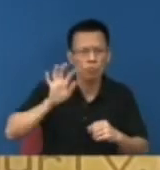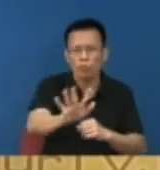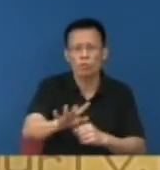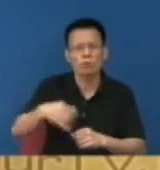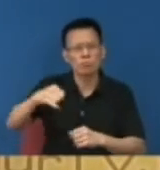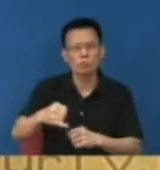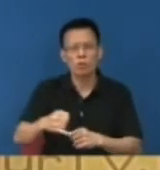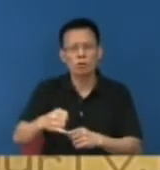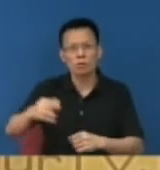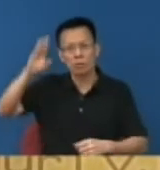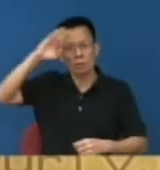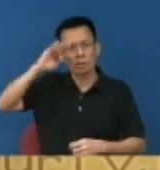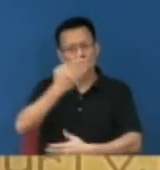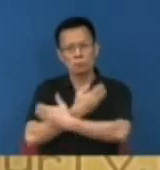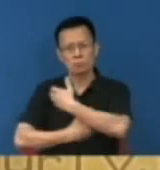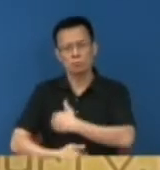警察傷咗